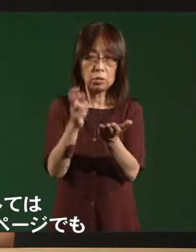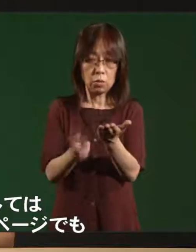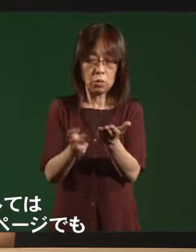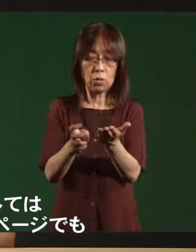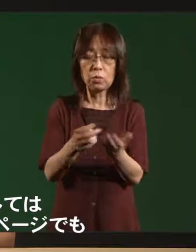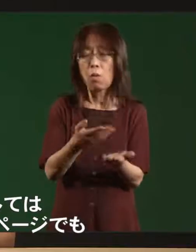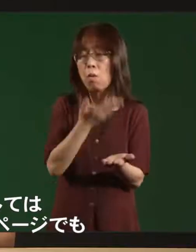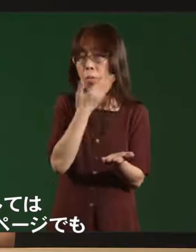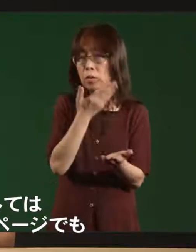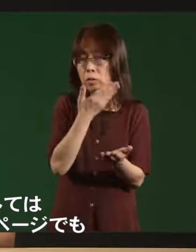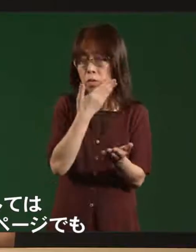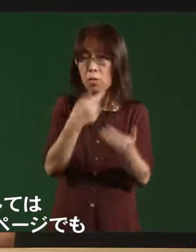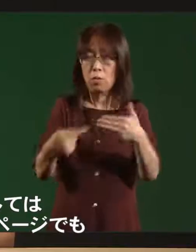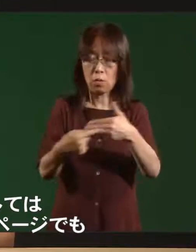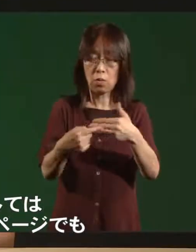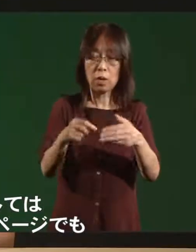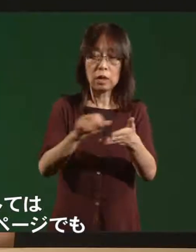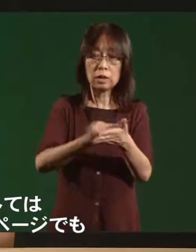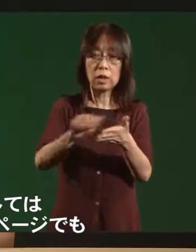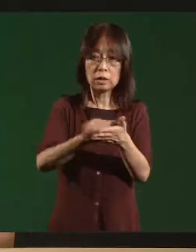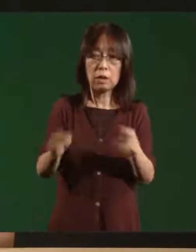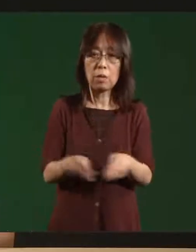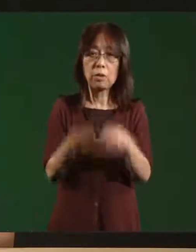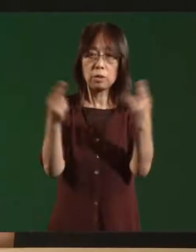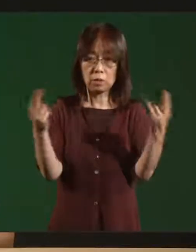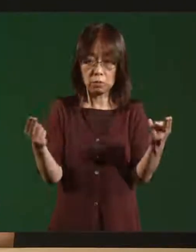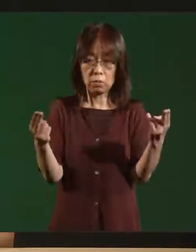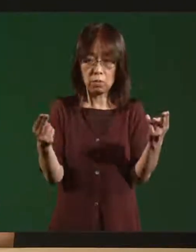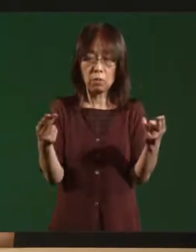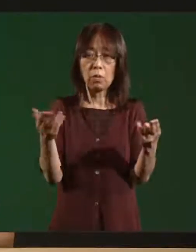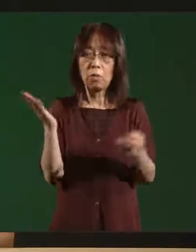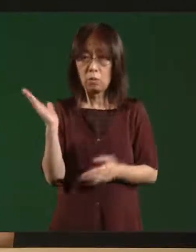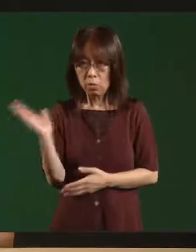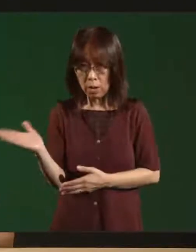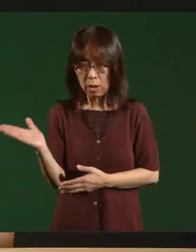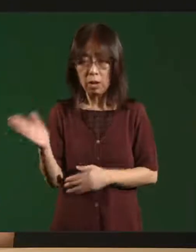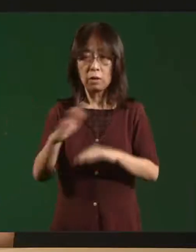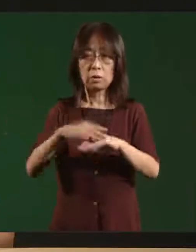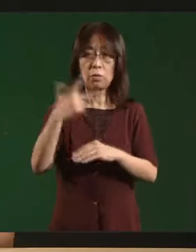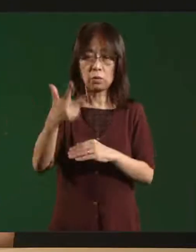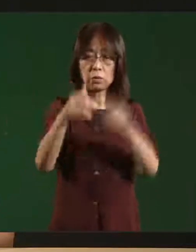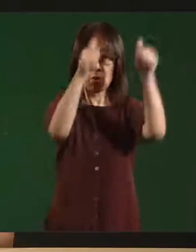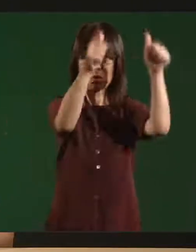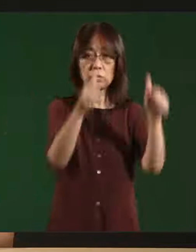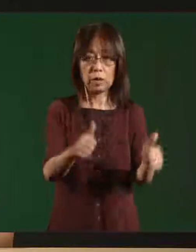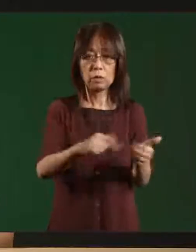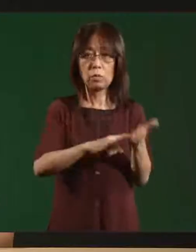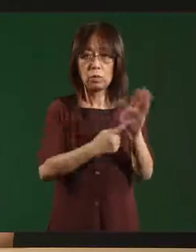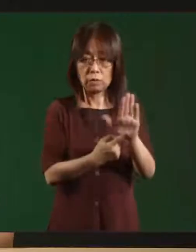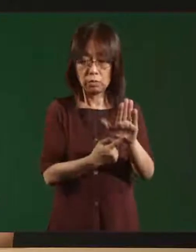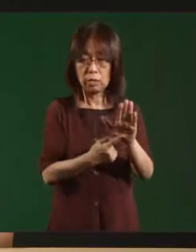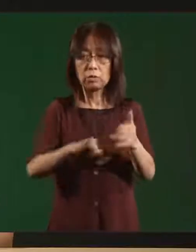は札幌市の公式ホームページでも公開しておりますのでぜひお読みください